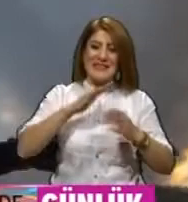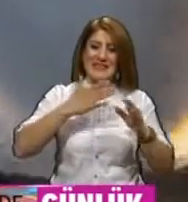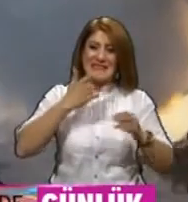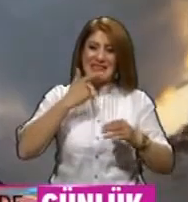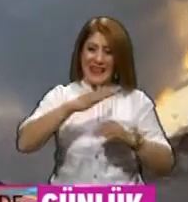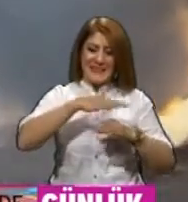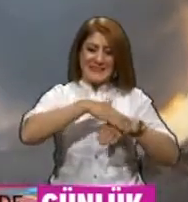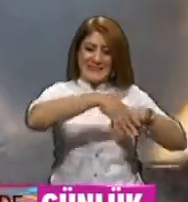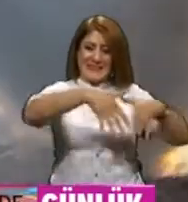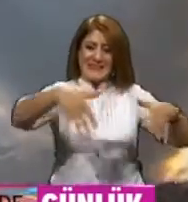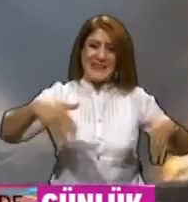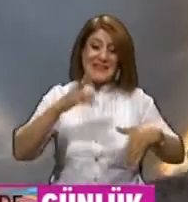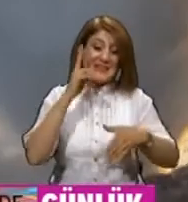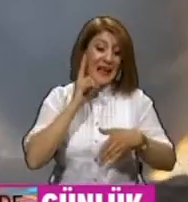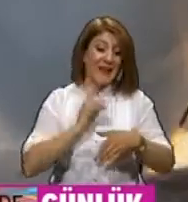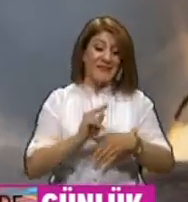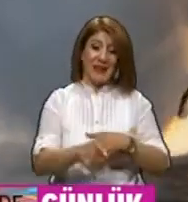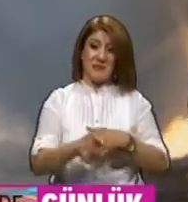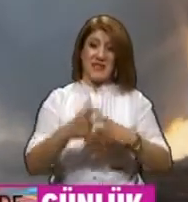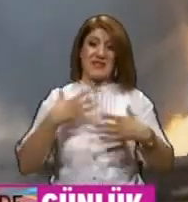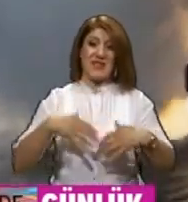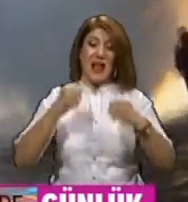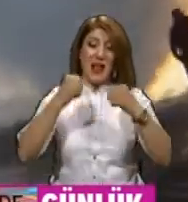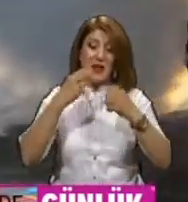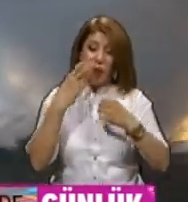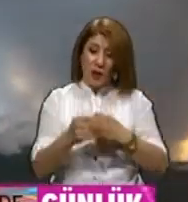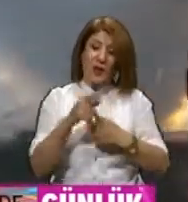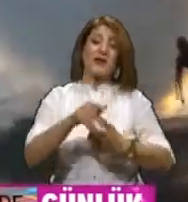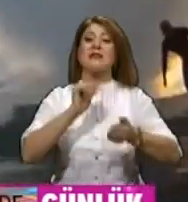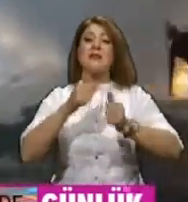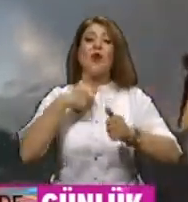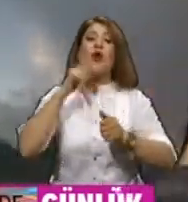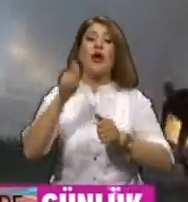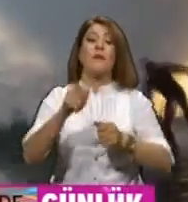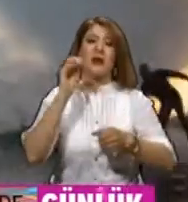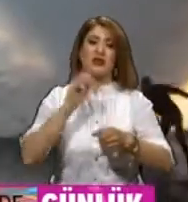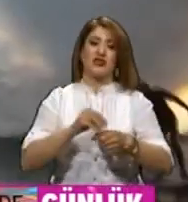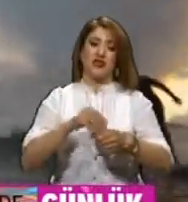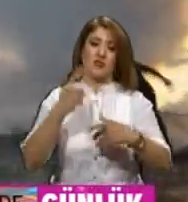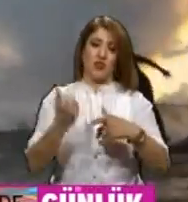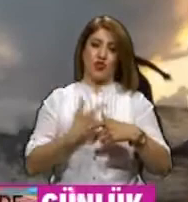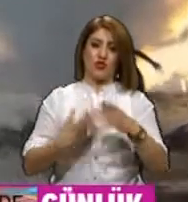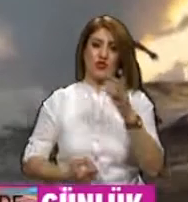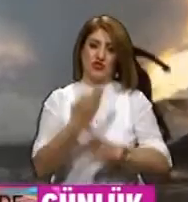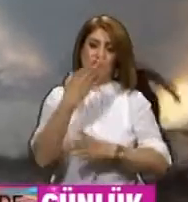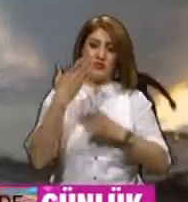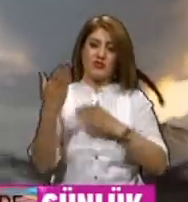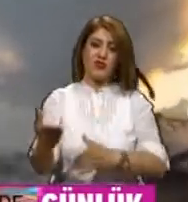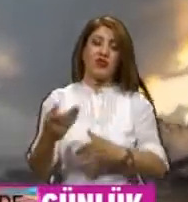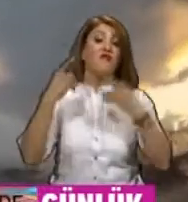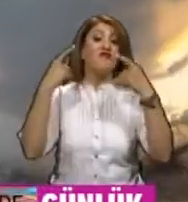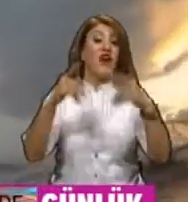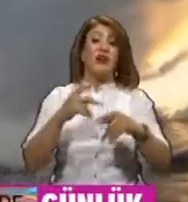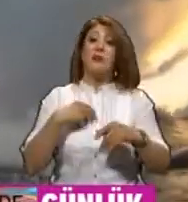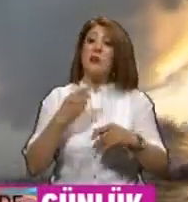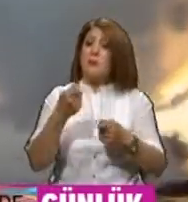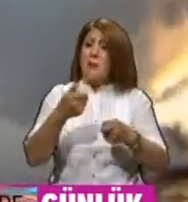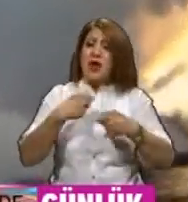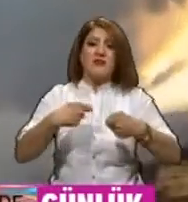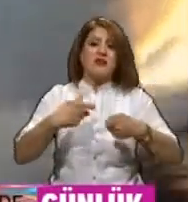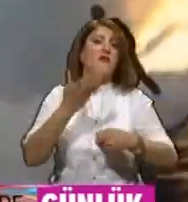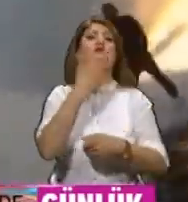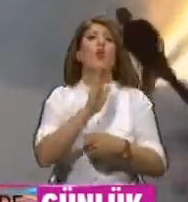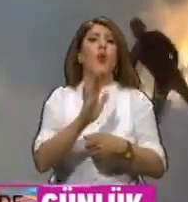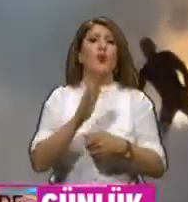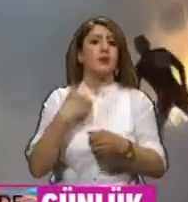daha temiz, daha sağlıklı bir şekilde bu spor yapmaları için. Çünkü farklı bir şeyi de yok. Maliyeti de yok bu işin.